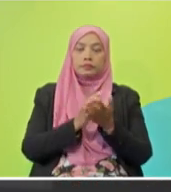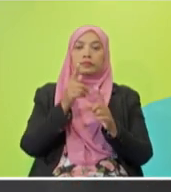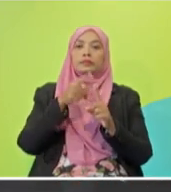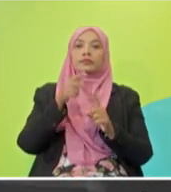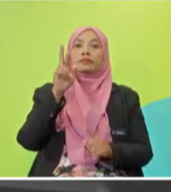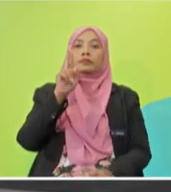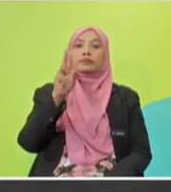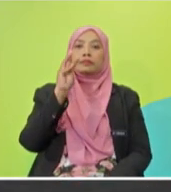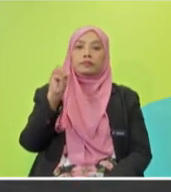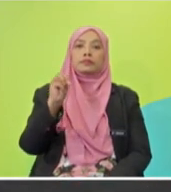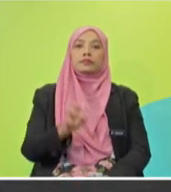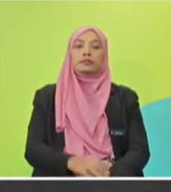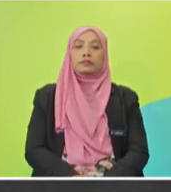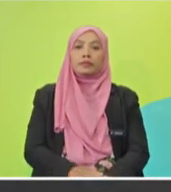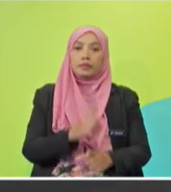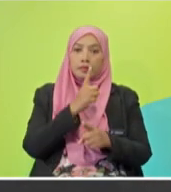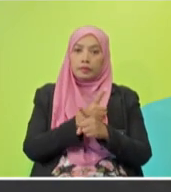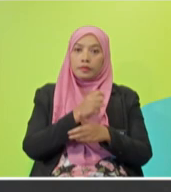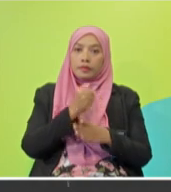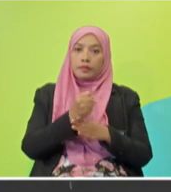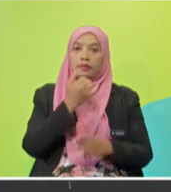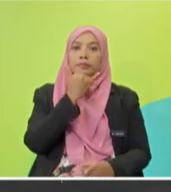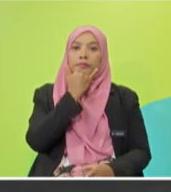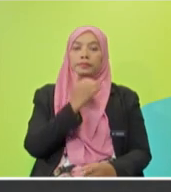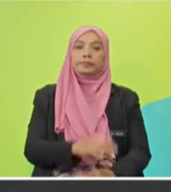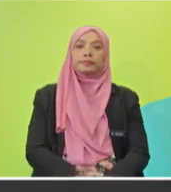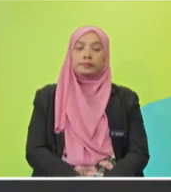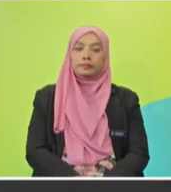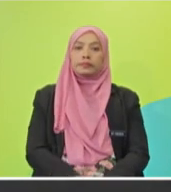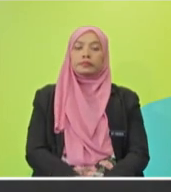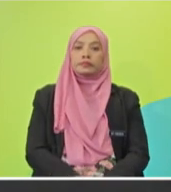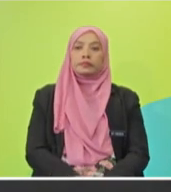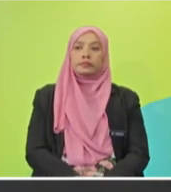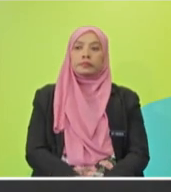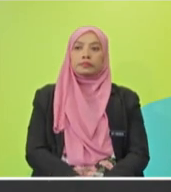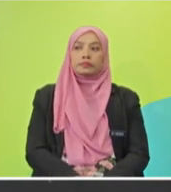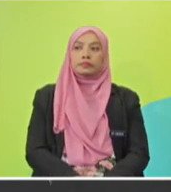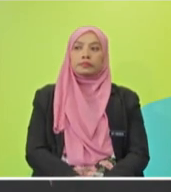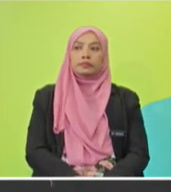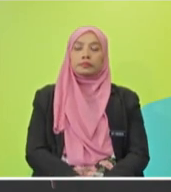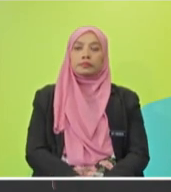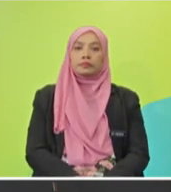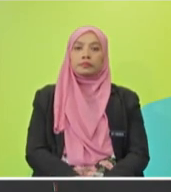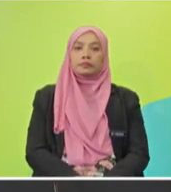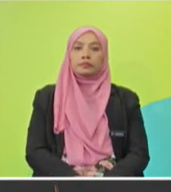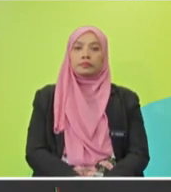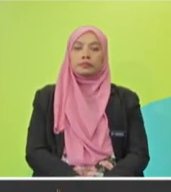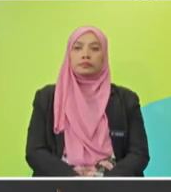0.30. Okey, kita tengok jawapan Nick betul tak? Yeah. Okey, jadi jawapan Nick ada 5.6 nisbah 1.2